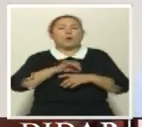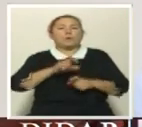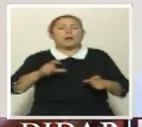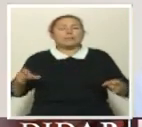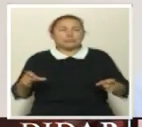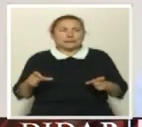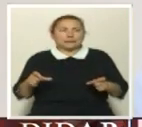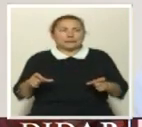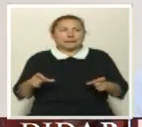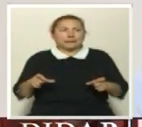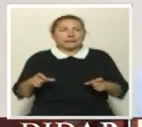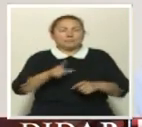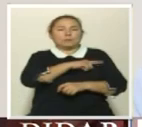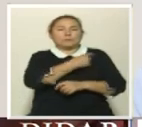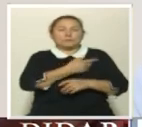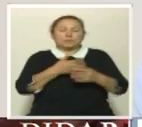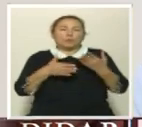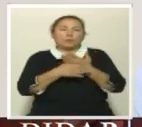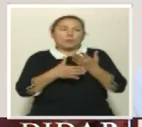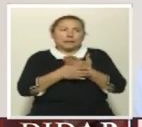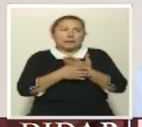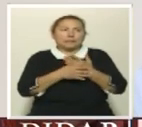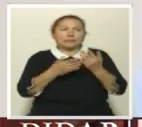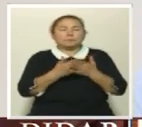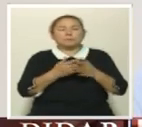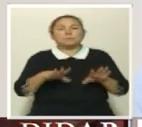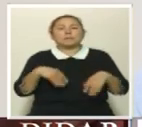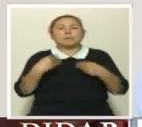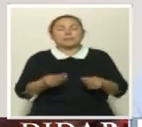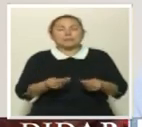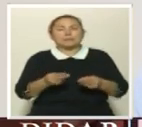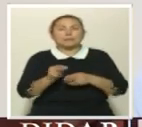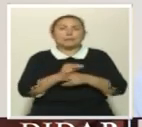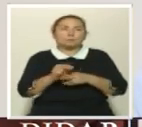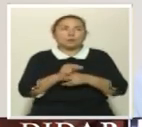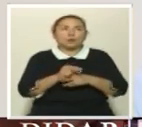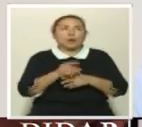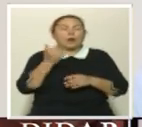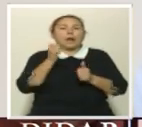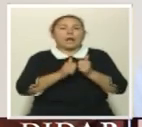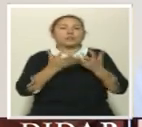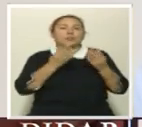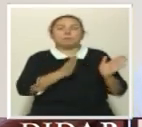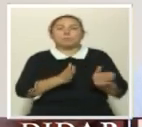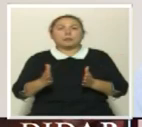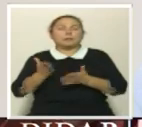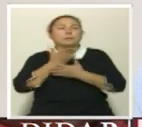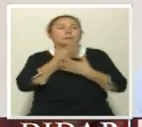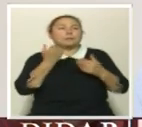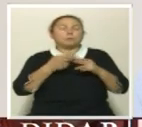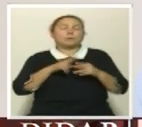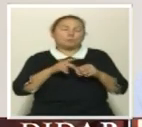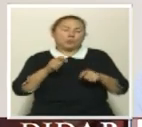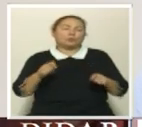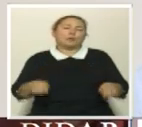кеш жүгінуі болып жатады медициналық көмекке, немесе берілген емді тұрақты түрде күнделікті пайдаланбау. Соның әсері